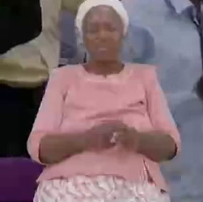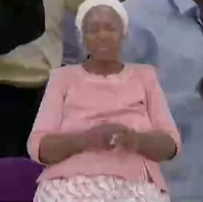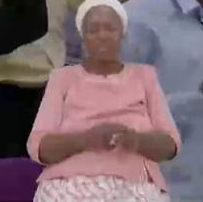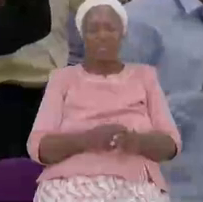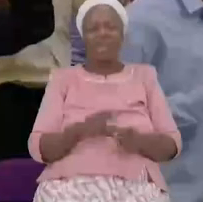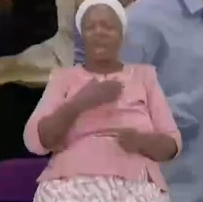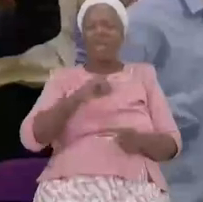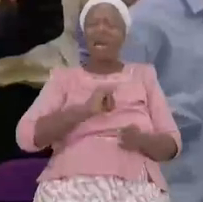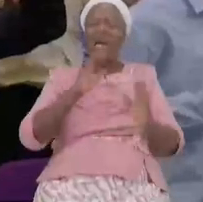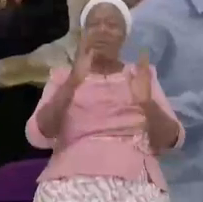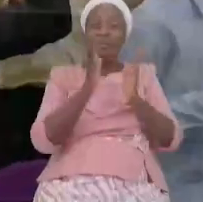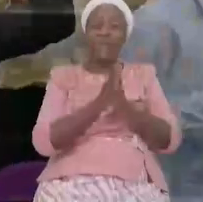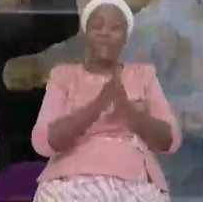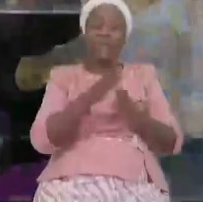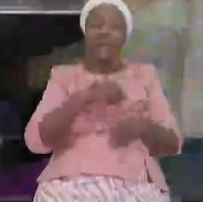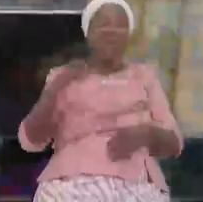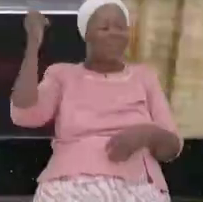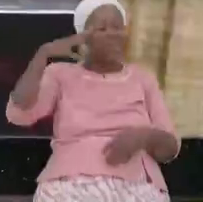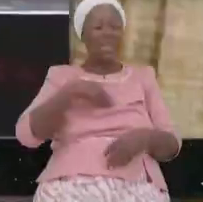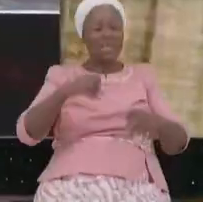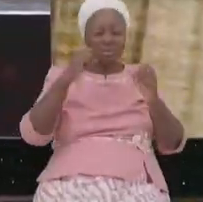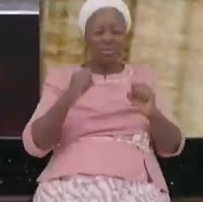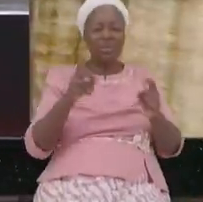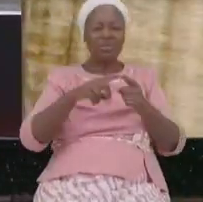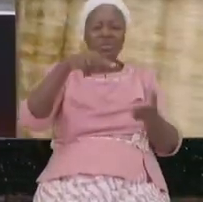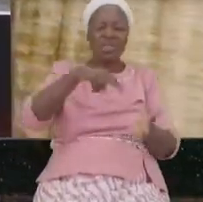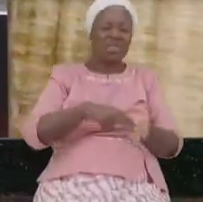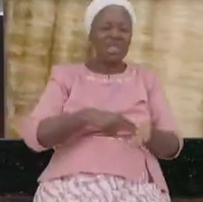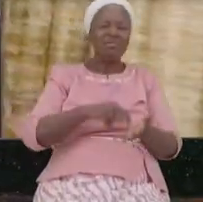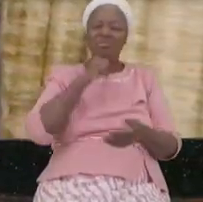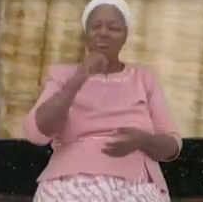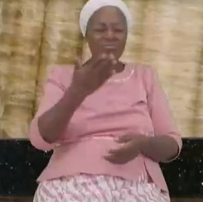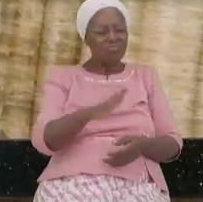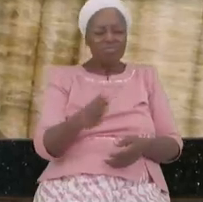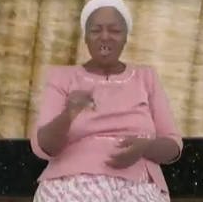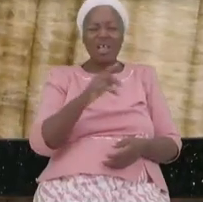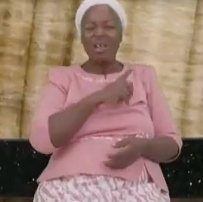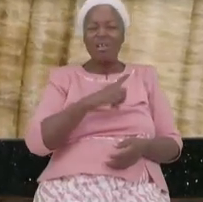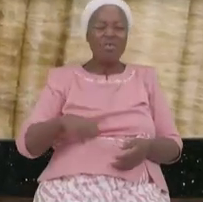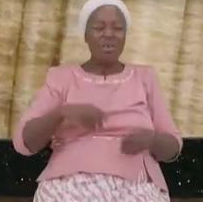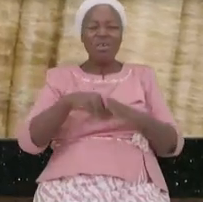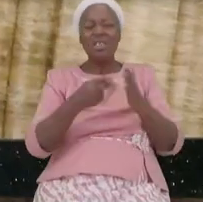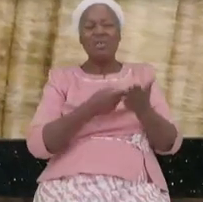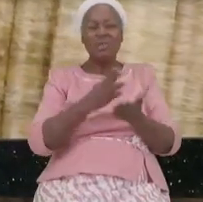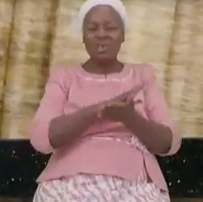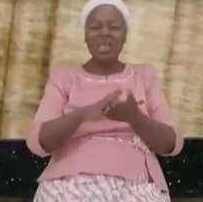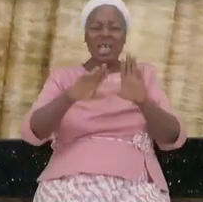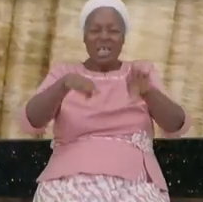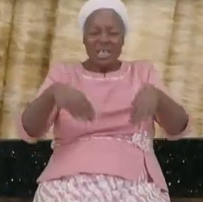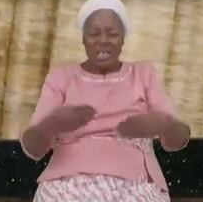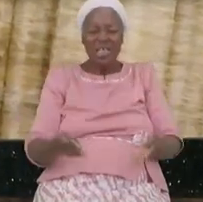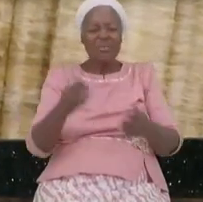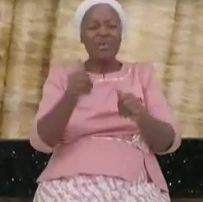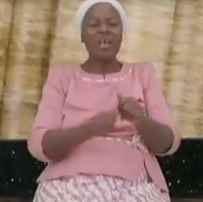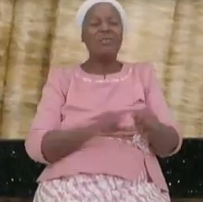Et la grâce et la force pour tenir sans compromission dans la sainteté, accorde-la à chacun